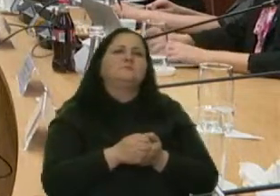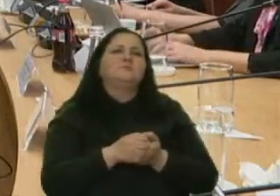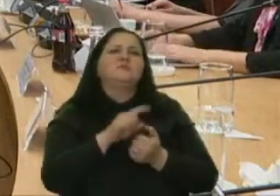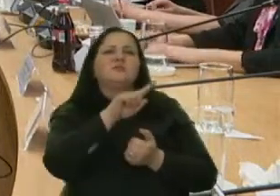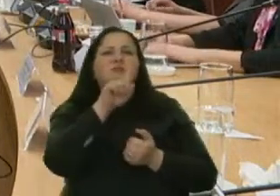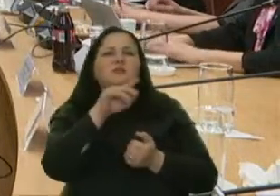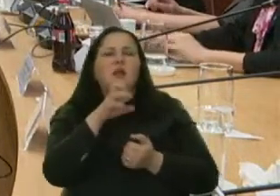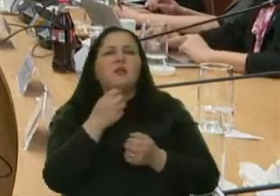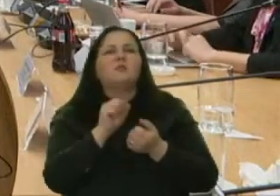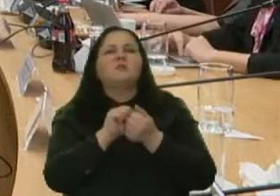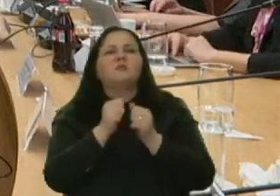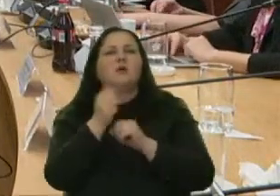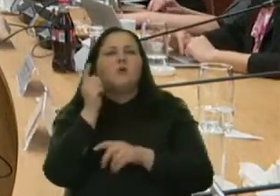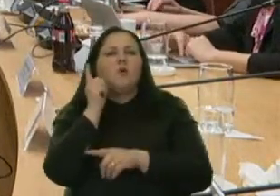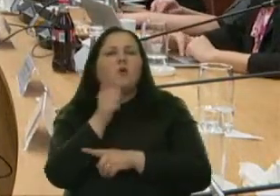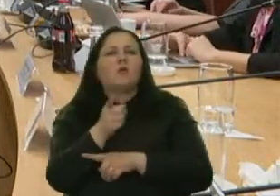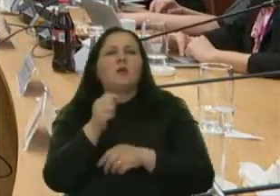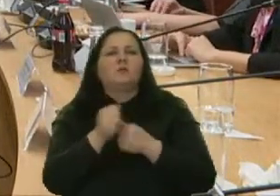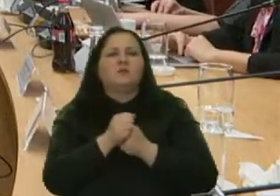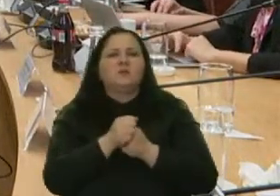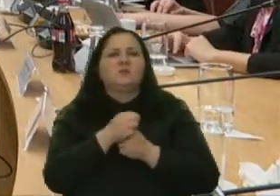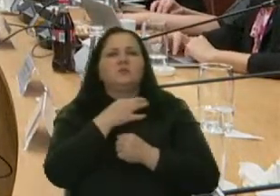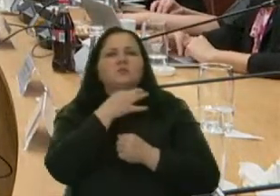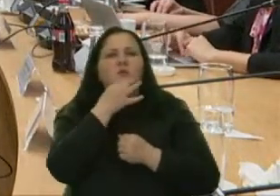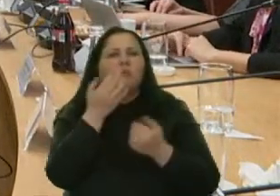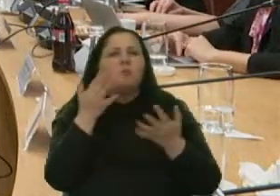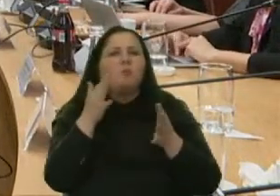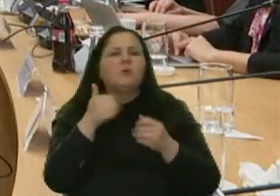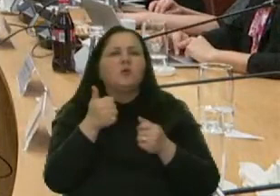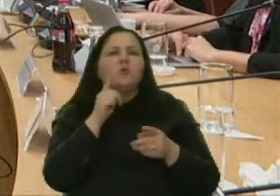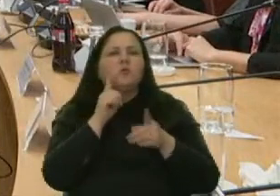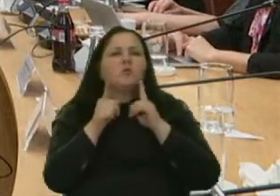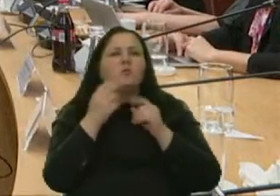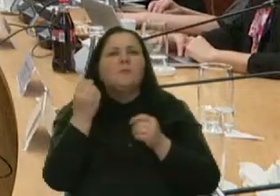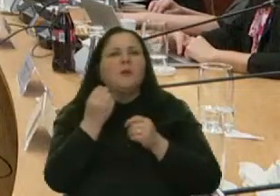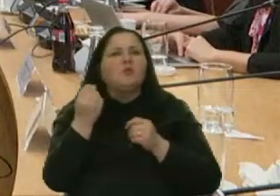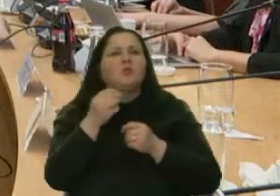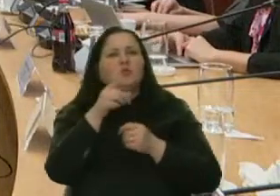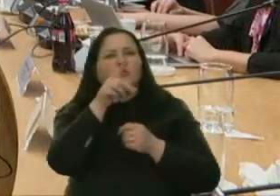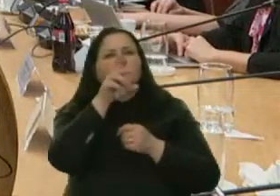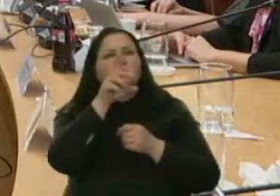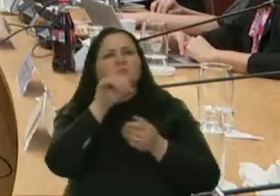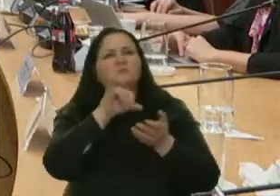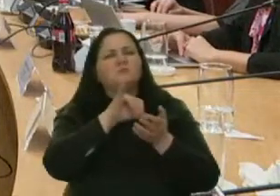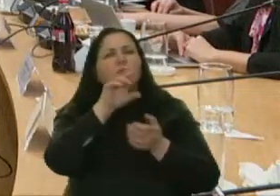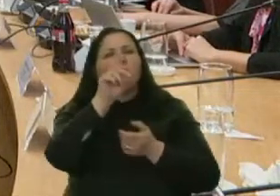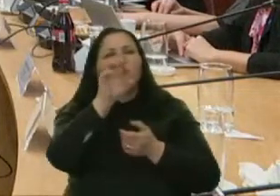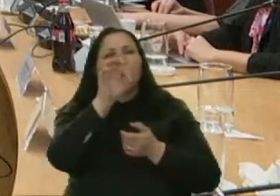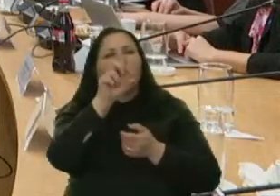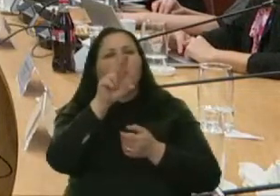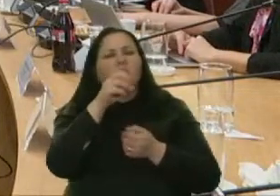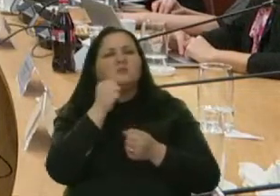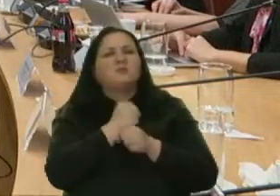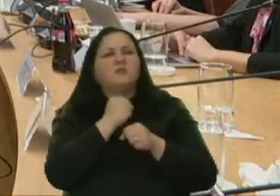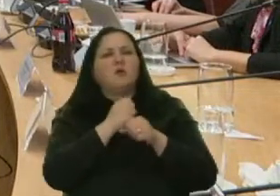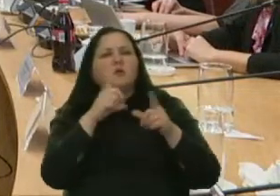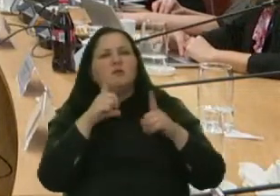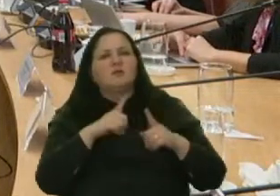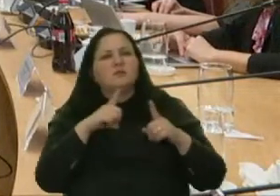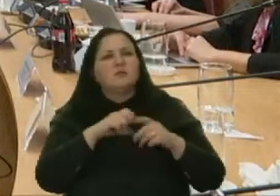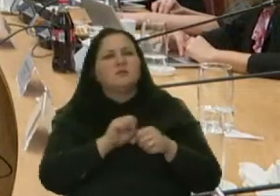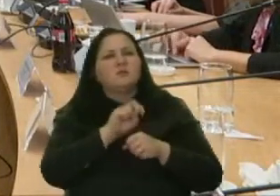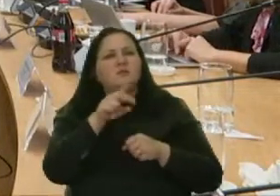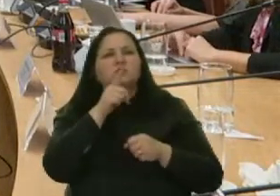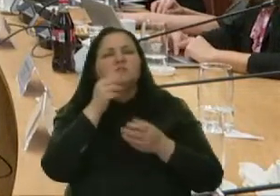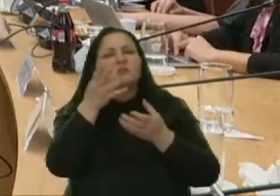Zalău sau Oradea știți că v am propus și eventual o discuție pentru Polul să se facă acolo stație de descărcare de unde să vină și să